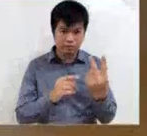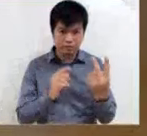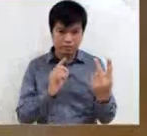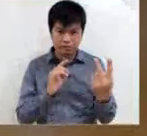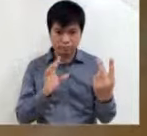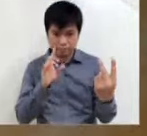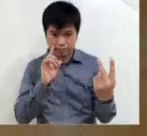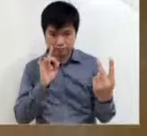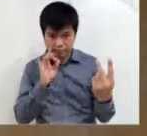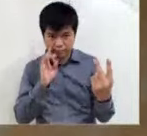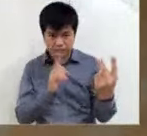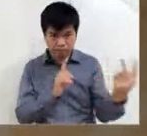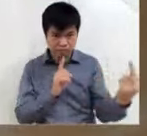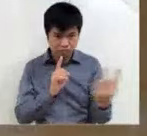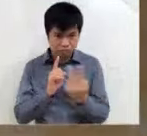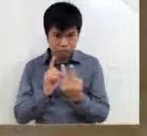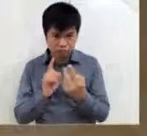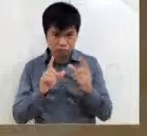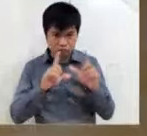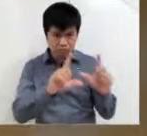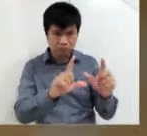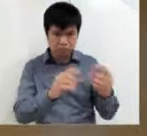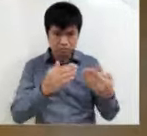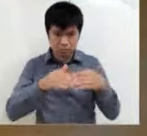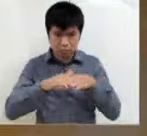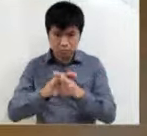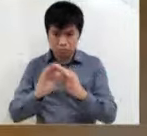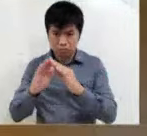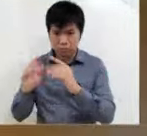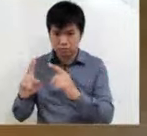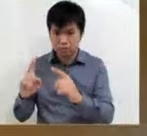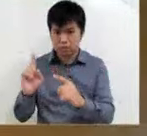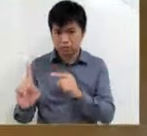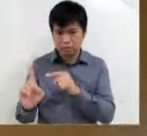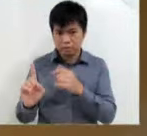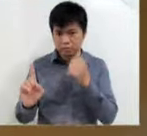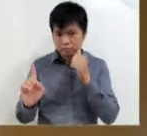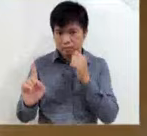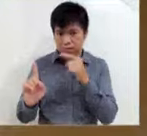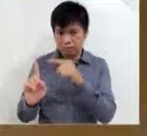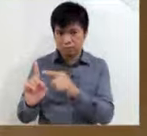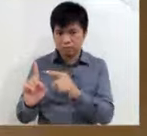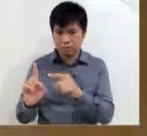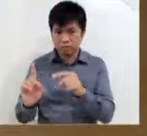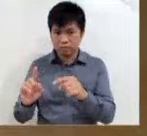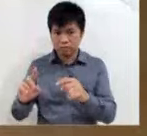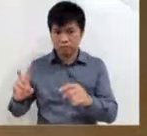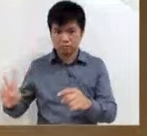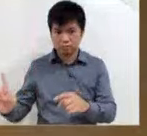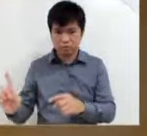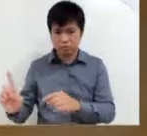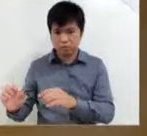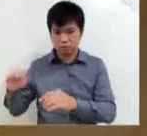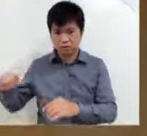bahay. Sakto namang nasa sala ang babaeng biktima at anak nito. Inutusan ng mga salarin ang